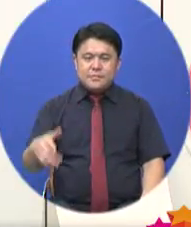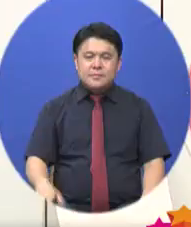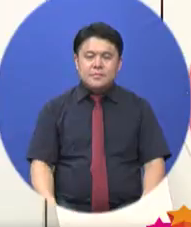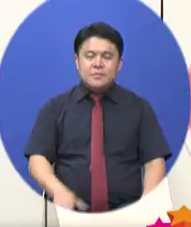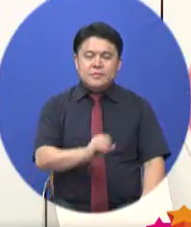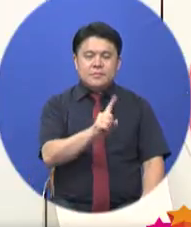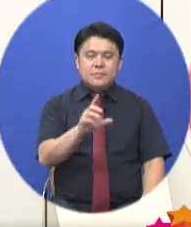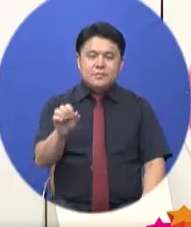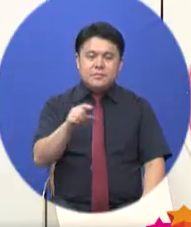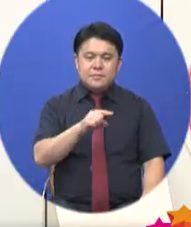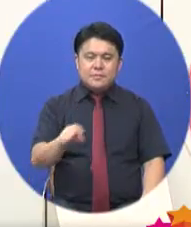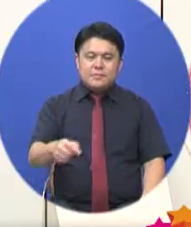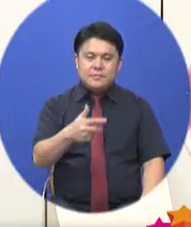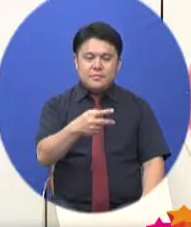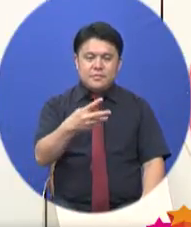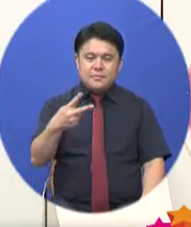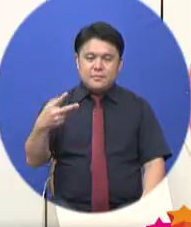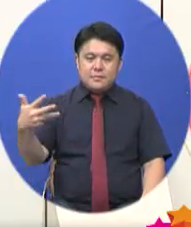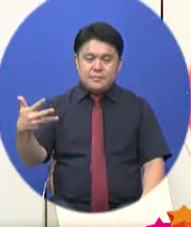010-3076번,